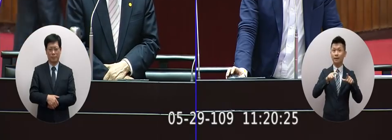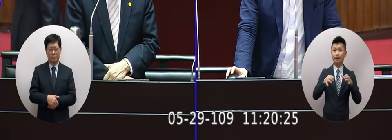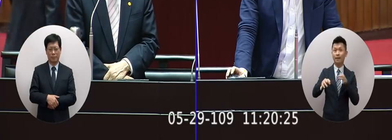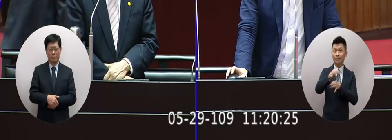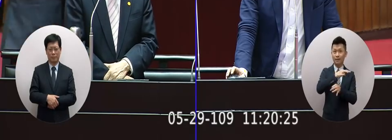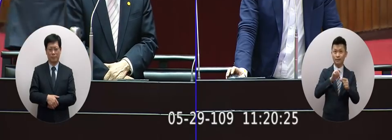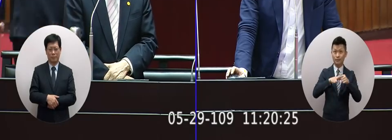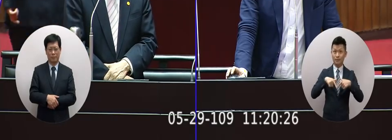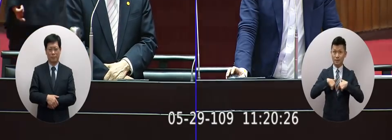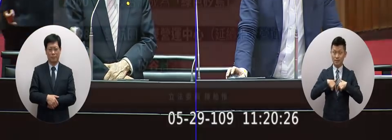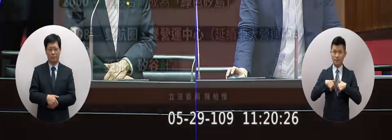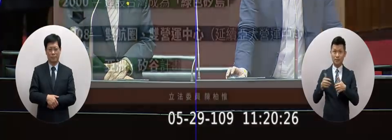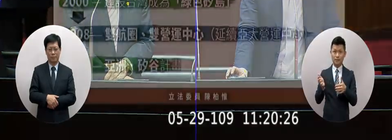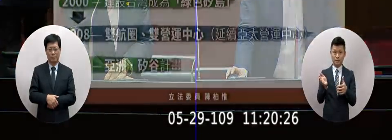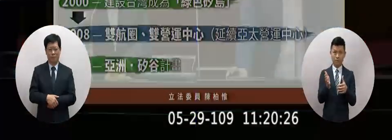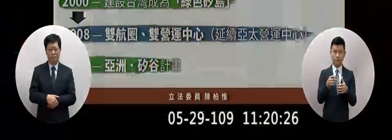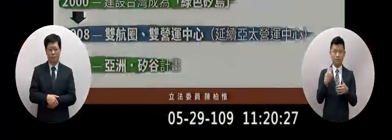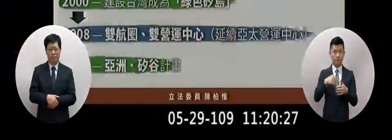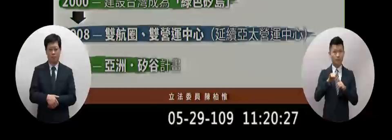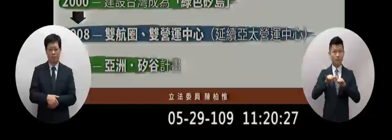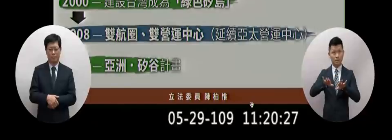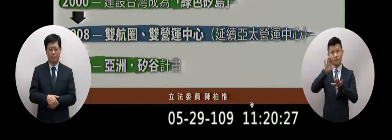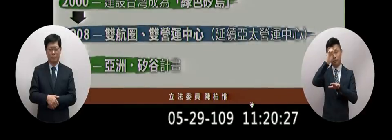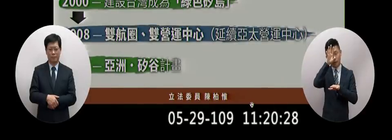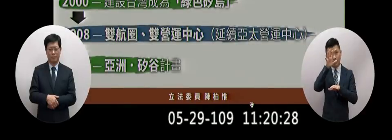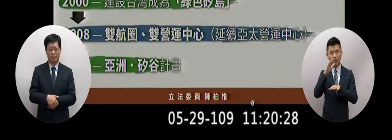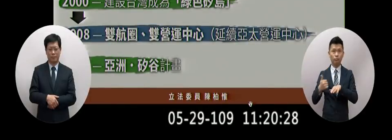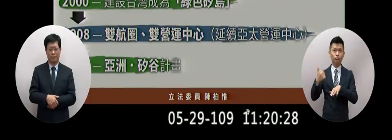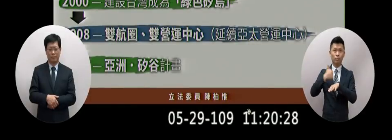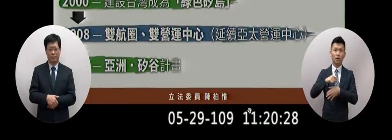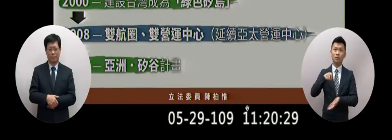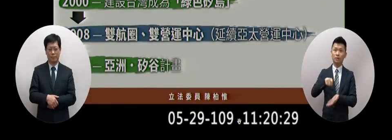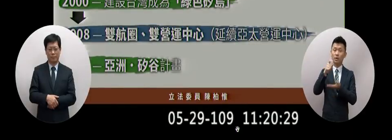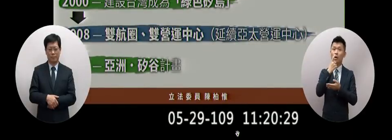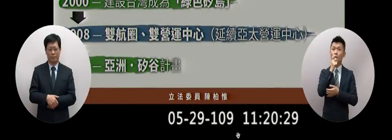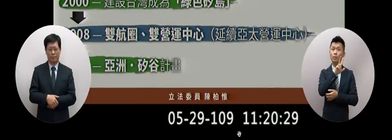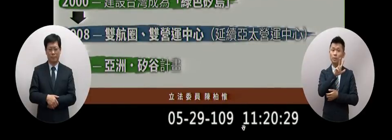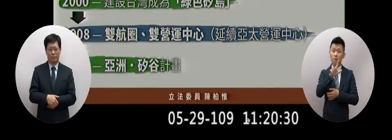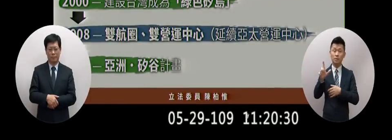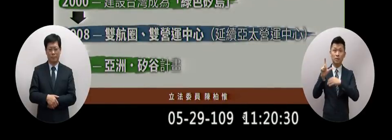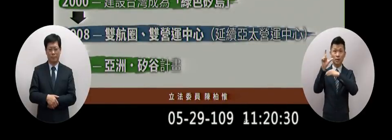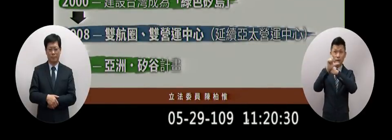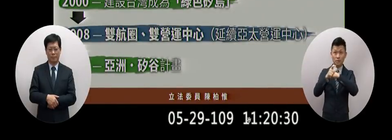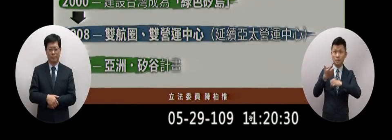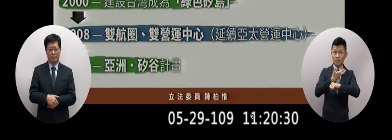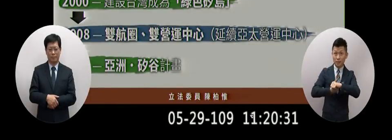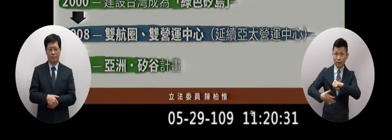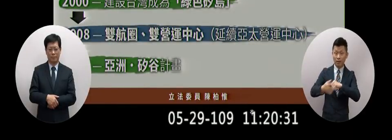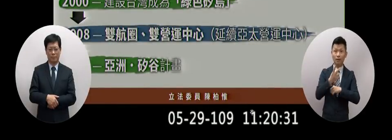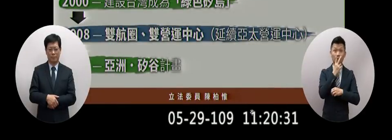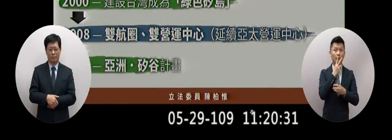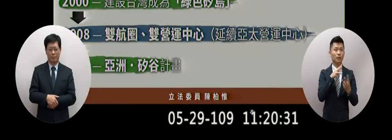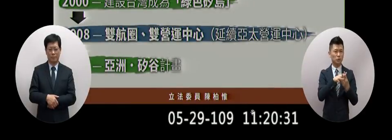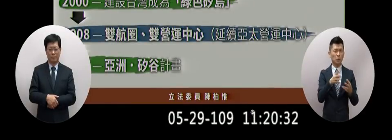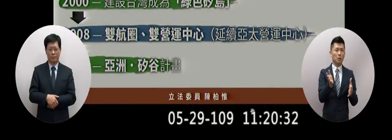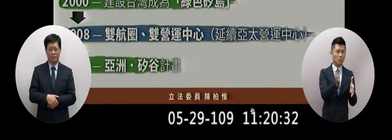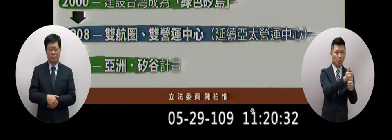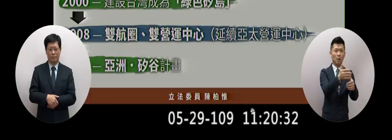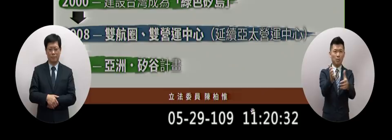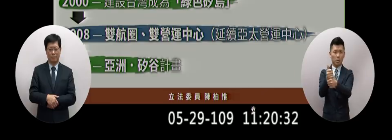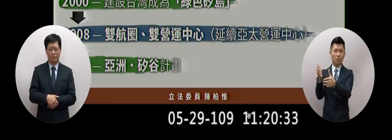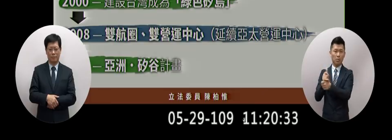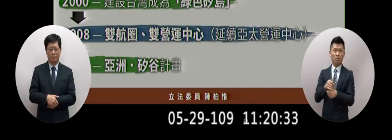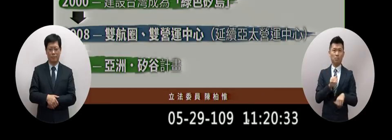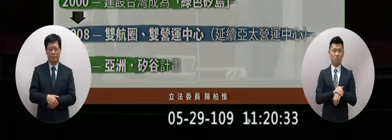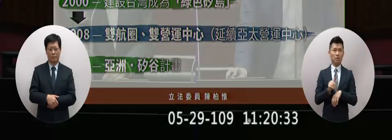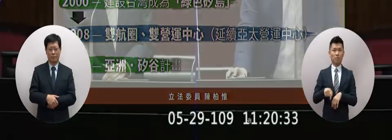双航圈、双营运中心，包括咱的民进党、执政党嘛，讲过绿色的四岛吼，也是亚洲的 Silicon Valley。那只要计划，有